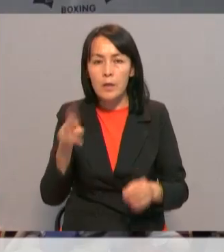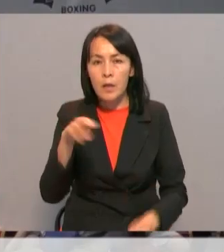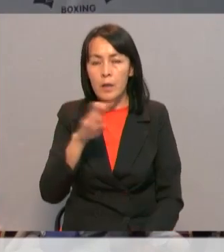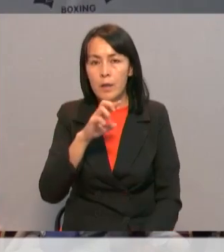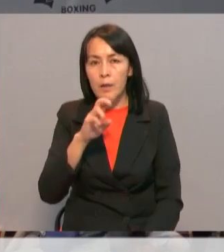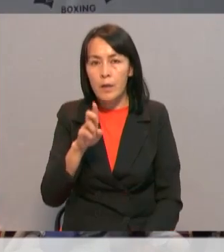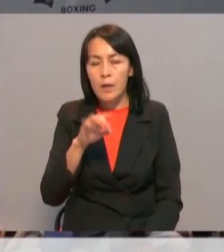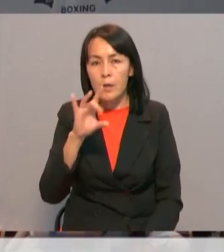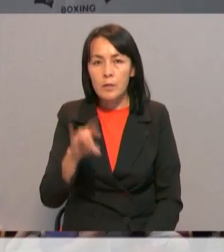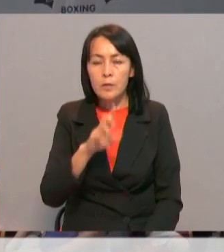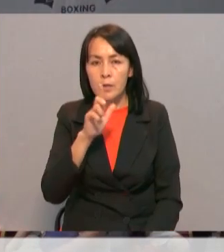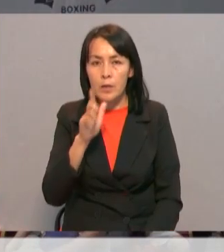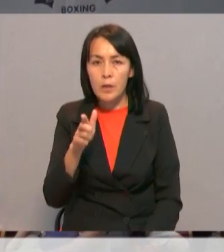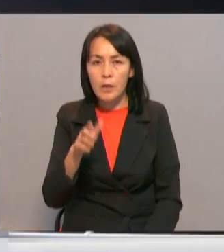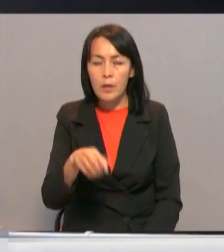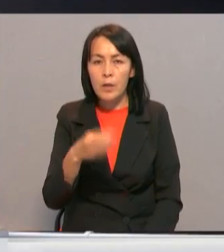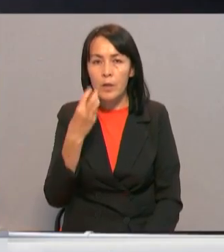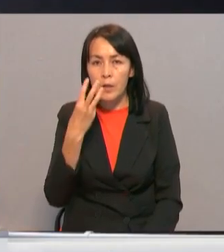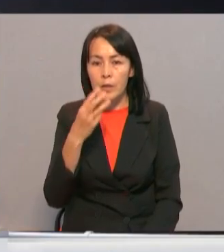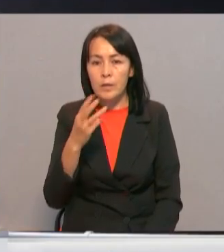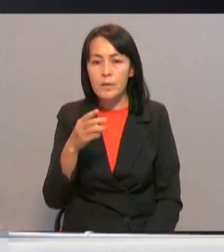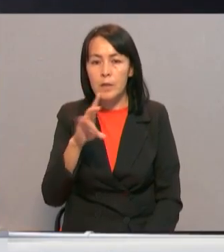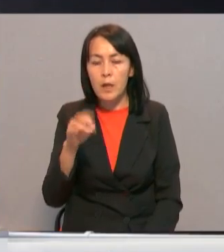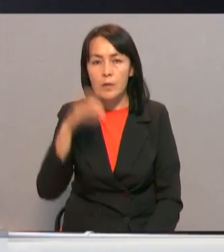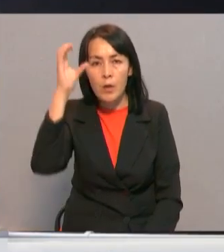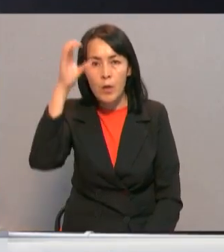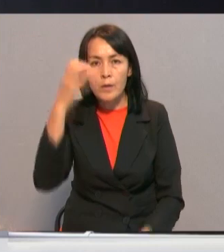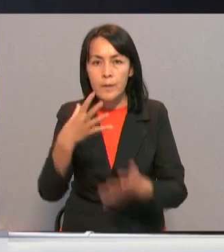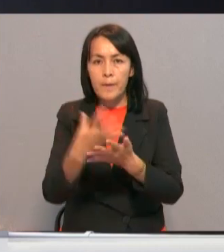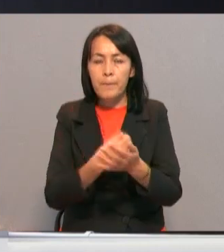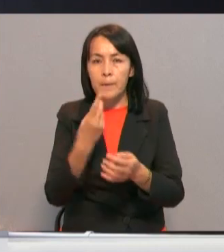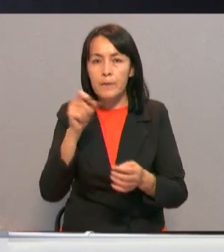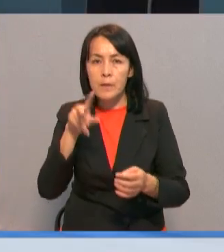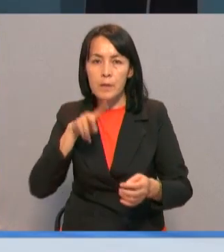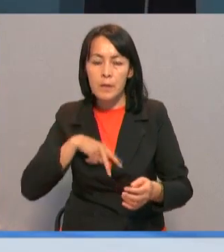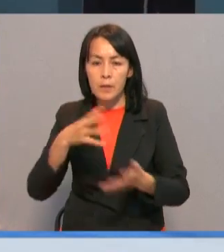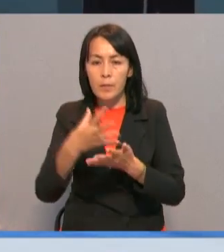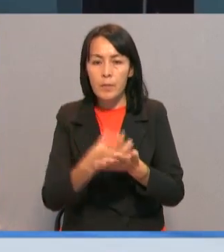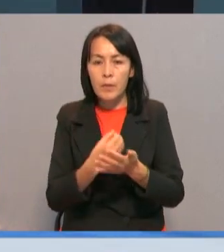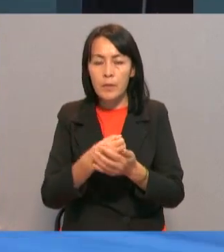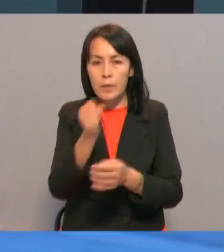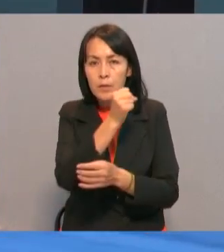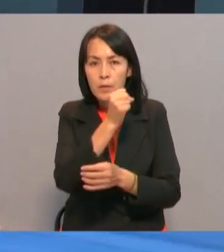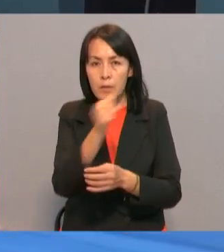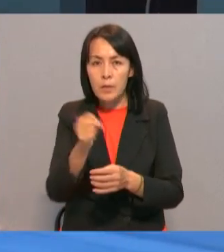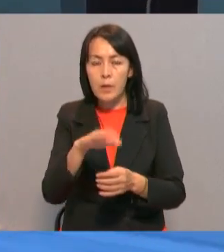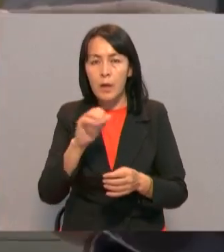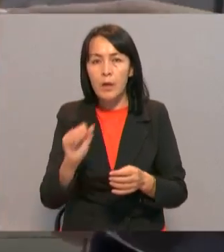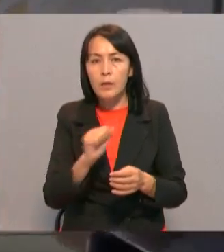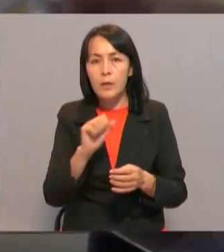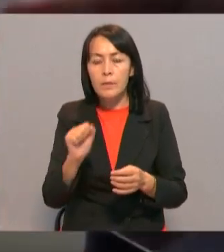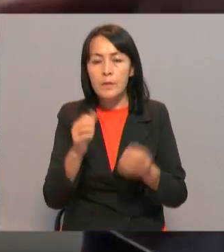муй болехов Руслан Гафуров и Идрис иль Назаров Узбекистан завоевал две золотые медали чемпионами стали абдульазиз